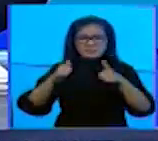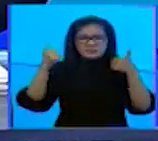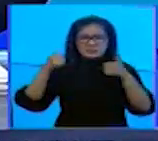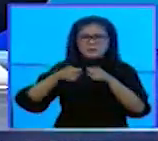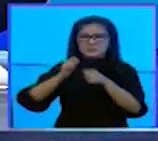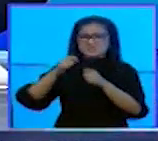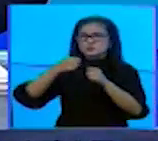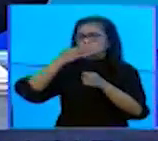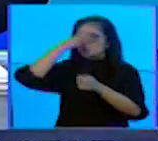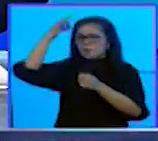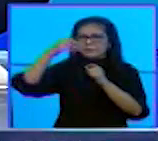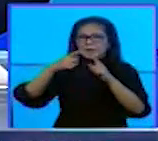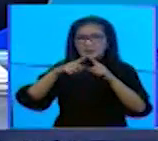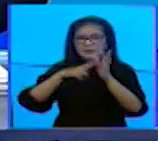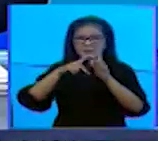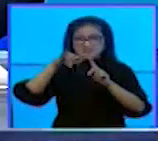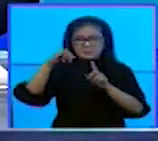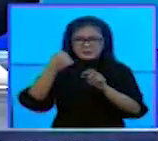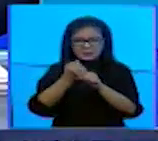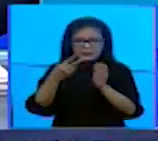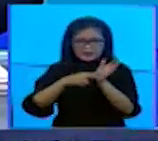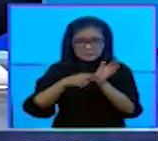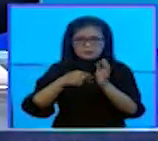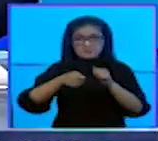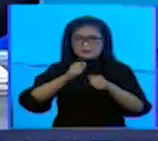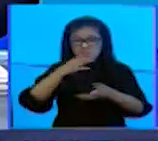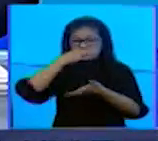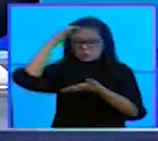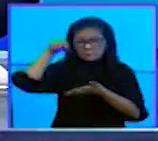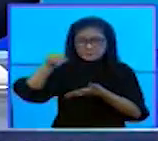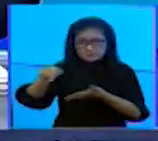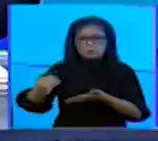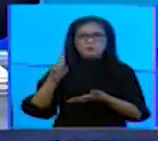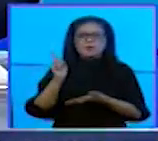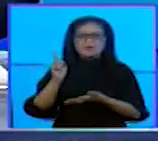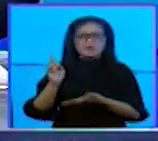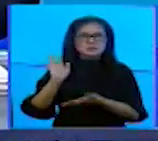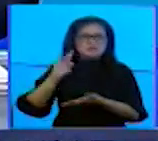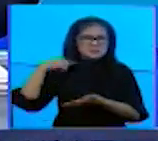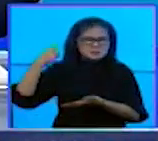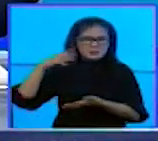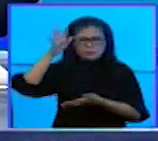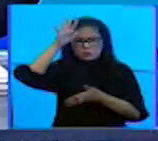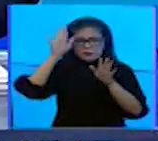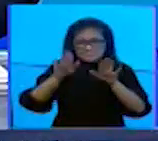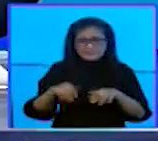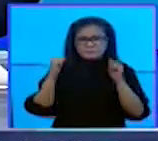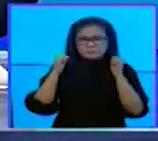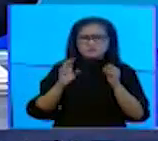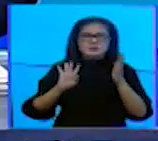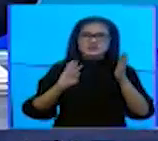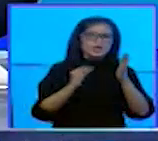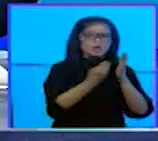ke sejumlah pengungsi. Swab tes akan dilakukan karena tidak setiap saat para pengungsi bisa menerapkan protokol